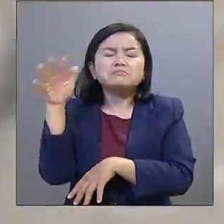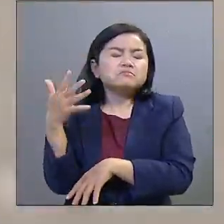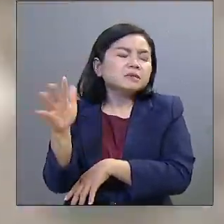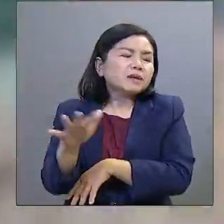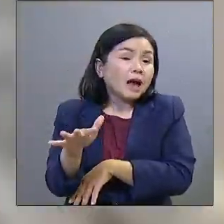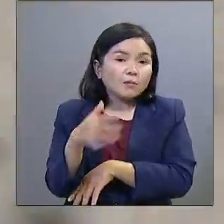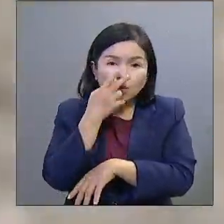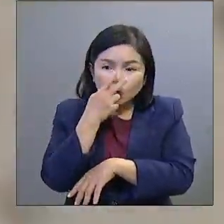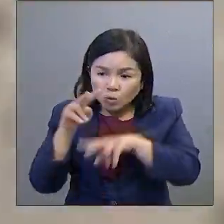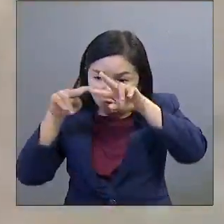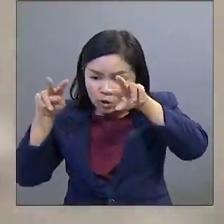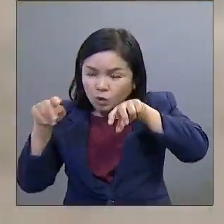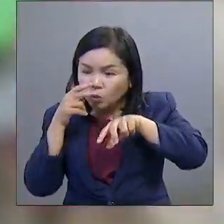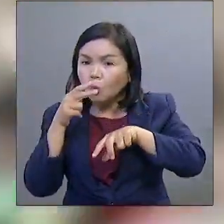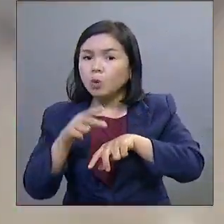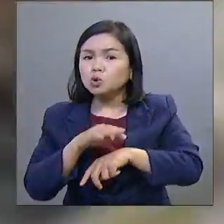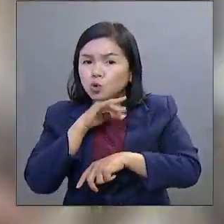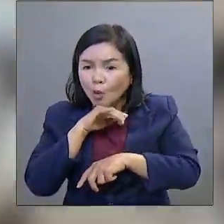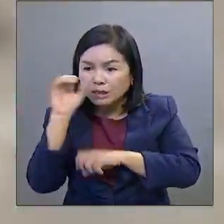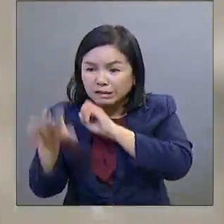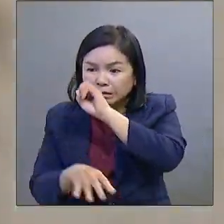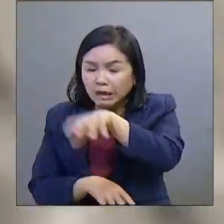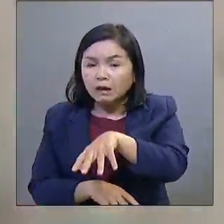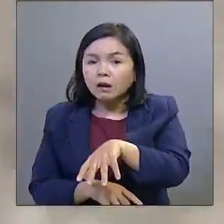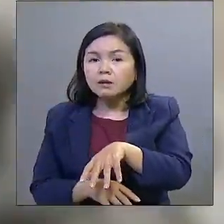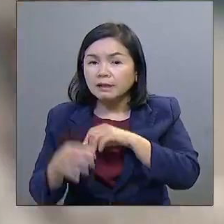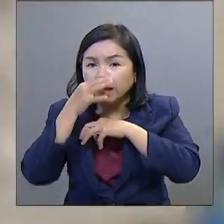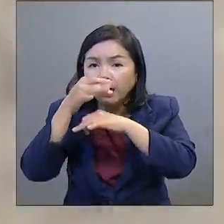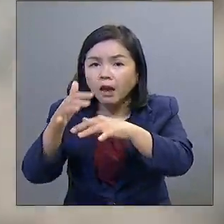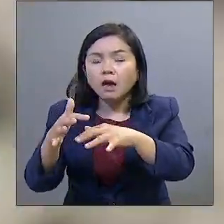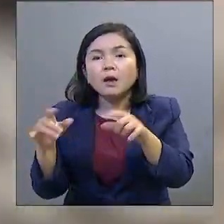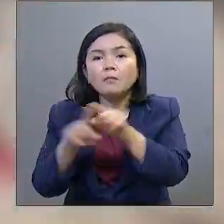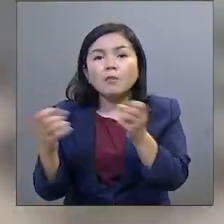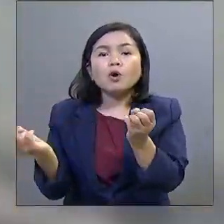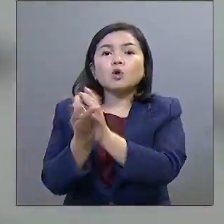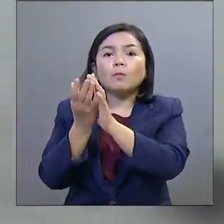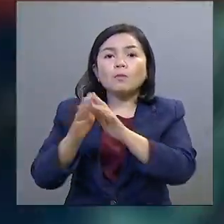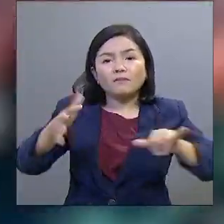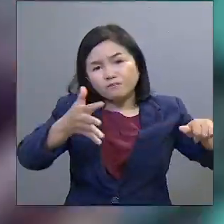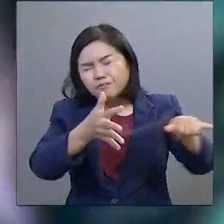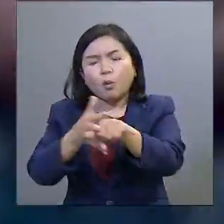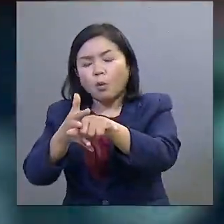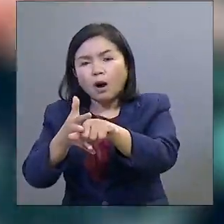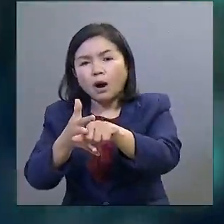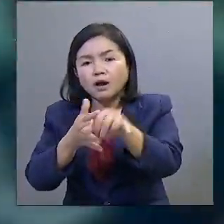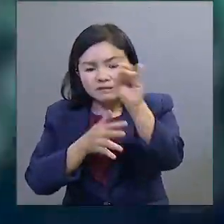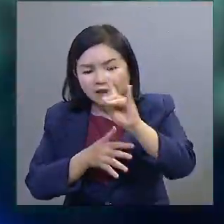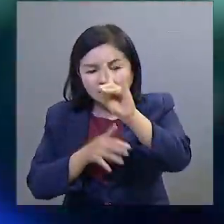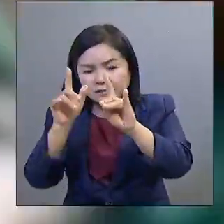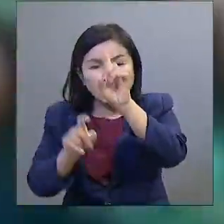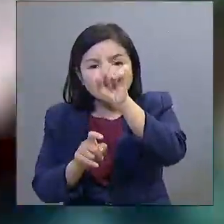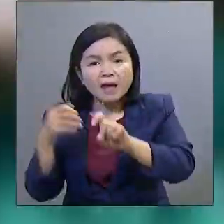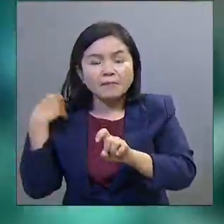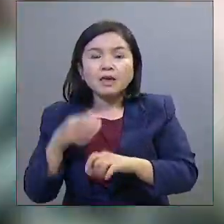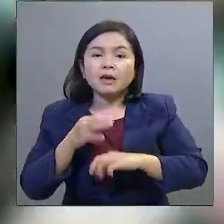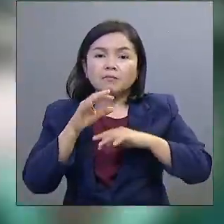พอเซิร์ชลงไปเรื่อยๆก็จะเจอว่าขยะพวกอวนพวกนี้กลายเป็นว่ามันแบบเหมือนกับค่าชีวิตสัตว์อ่ะเพราะว่าเขาบอกว่าต่อปีจะมีสัตว์ทะเ